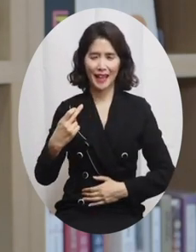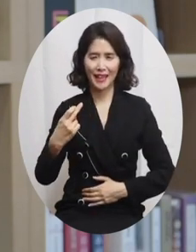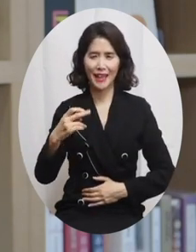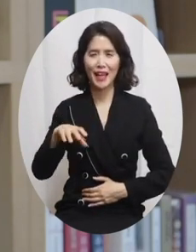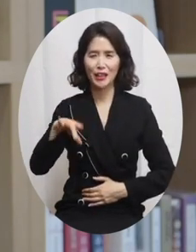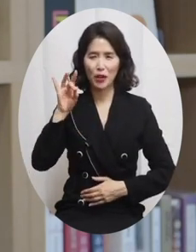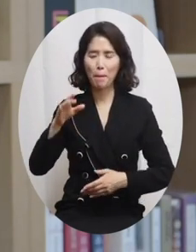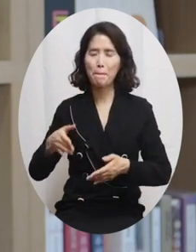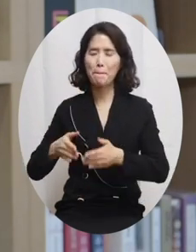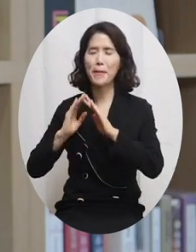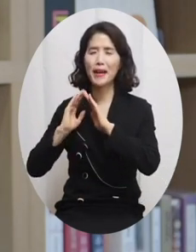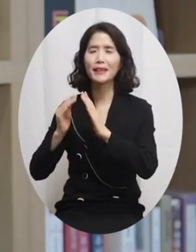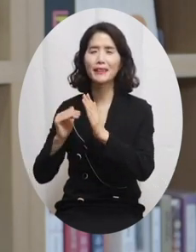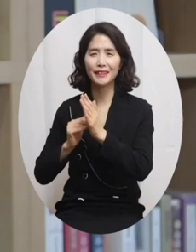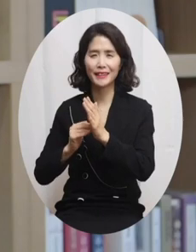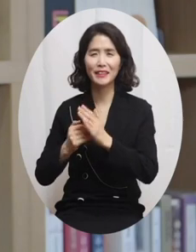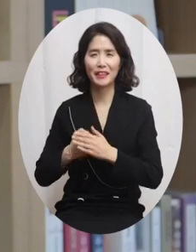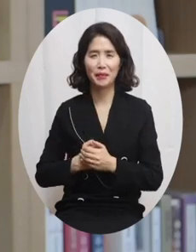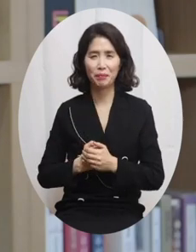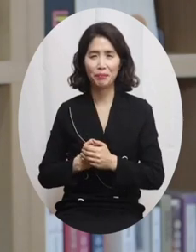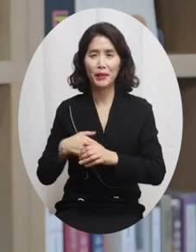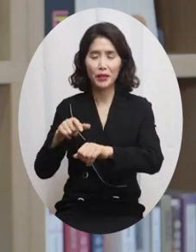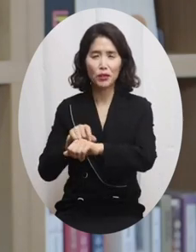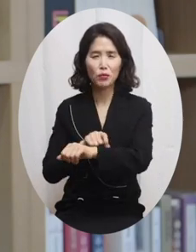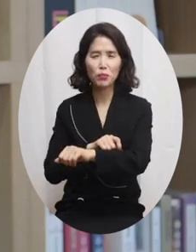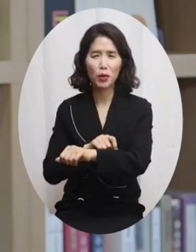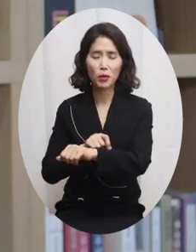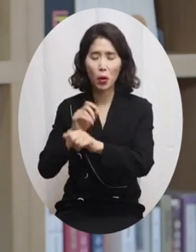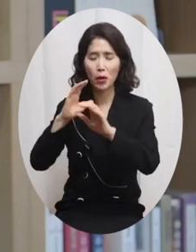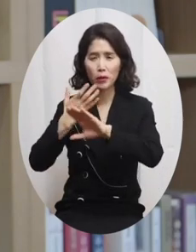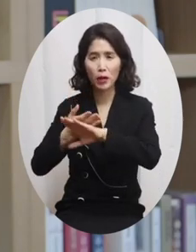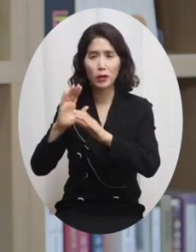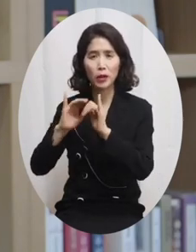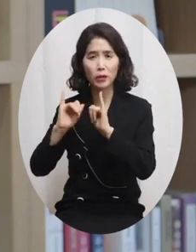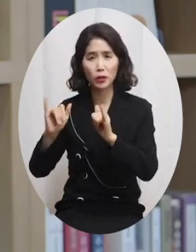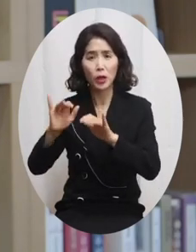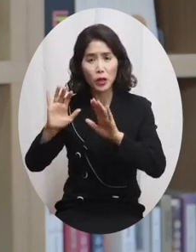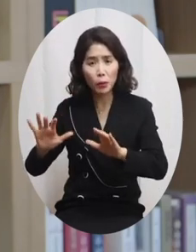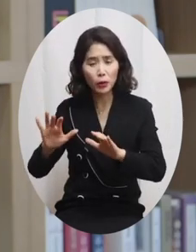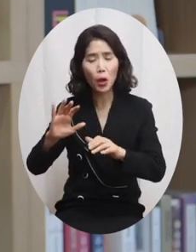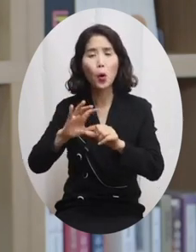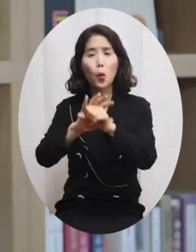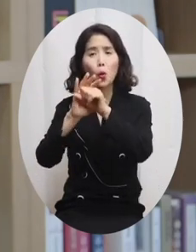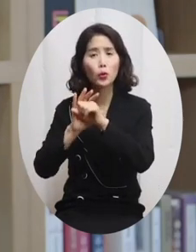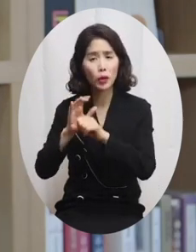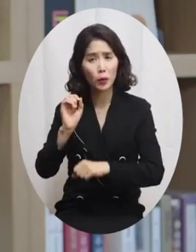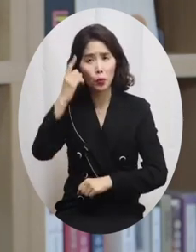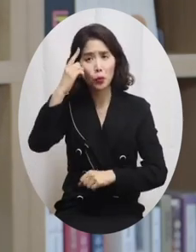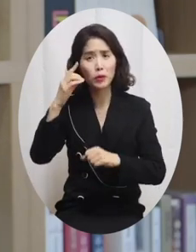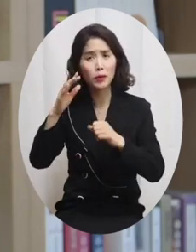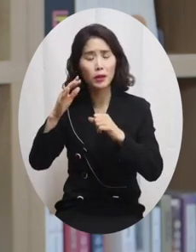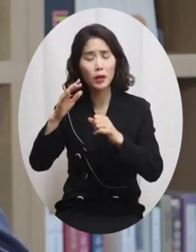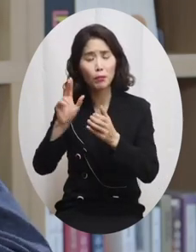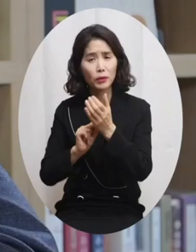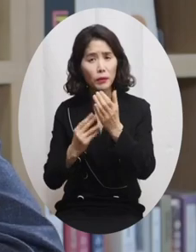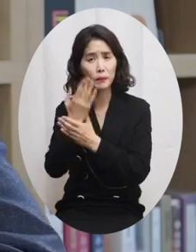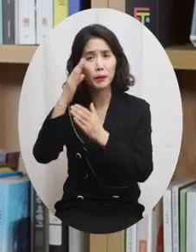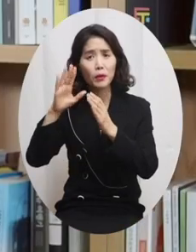안산에 이제 만들어지게 됐는데 특히 이제 외국인들이 이번 같은 경우 코로나